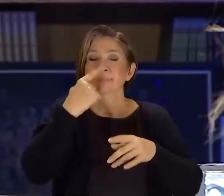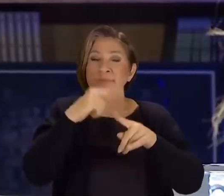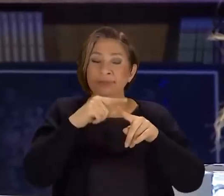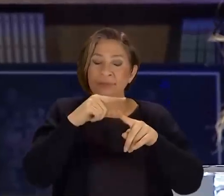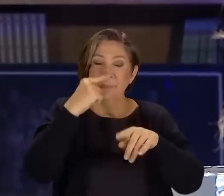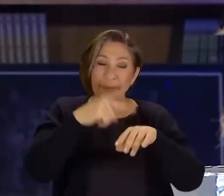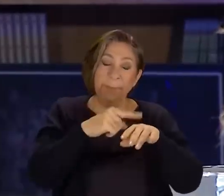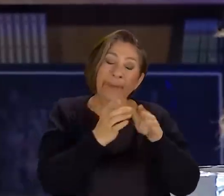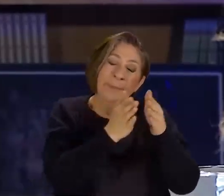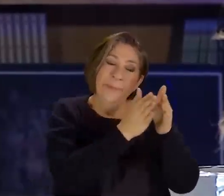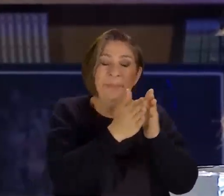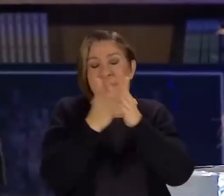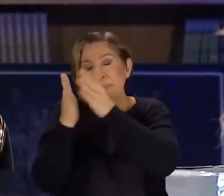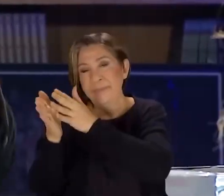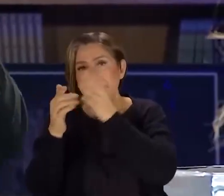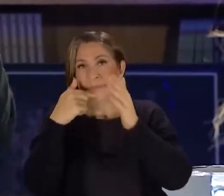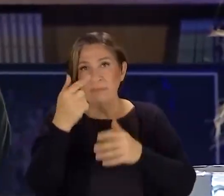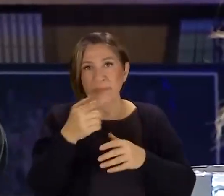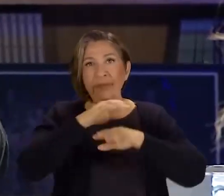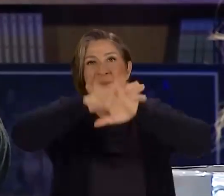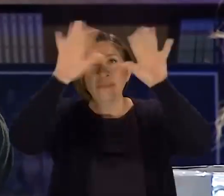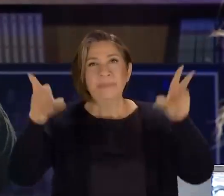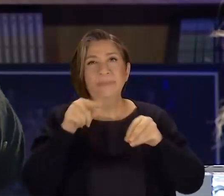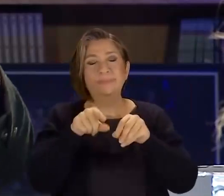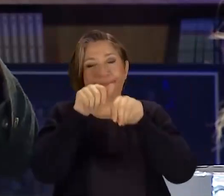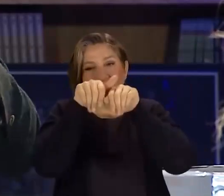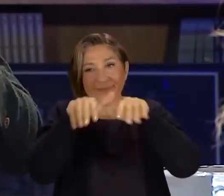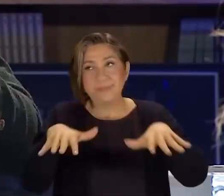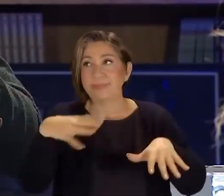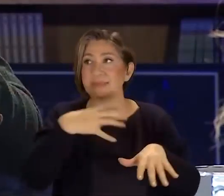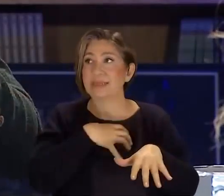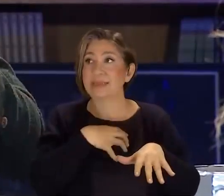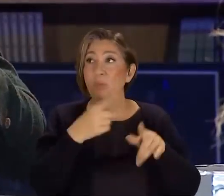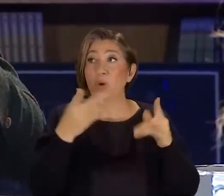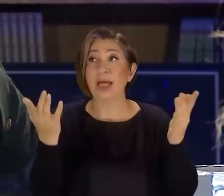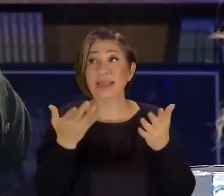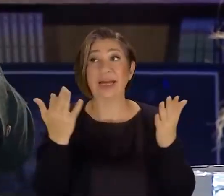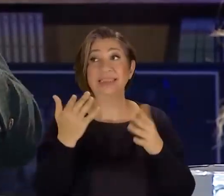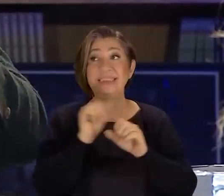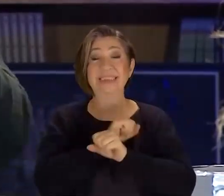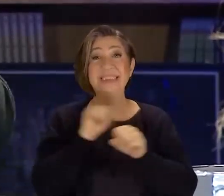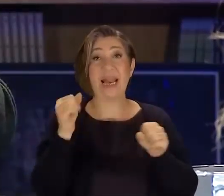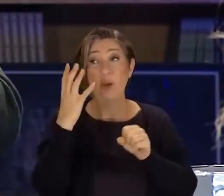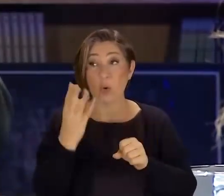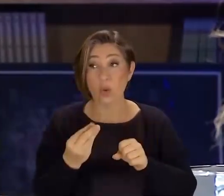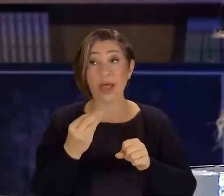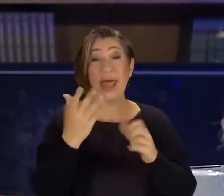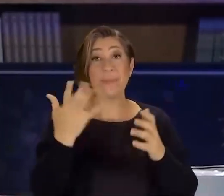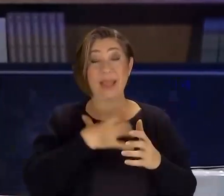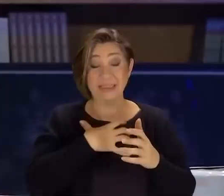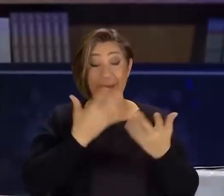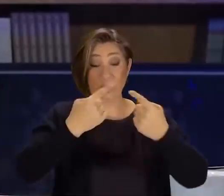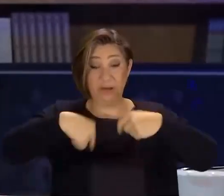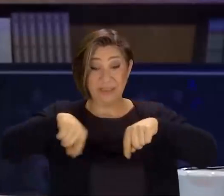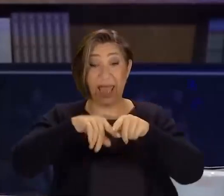inançlardan başka bir yönden ele alalım. Bütün bu sistemin kendisine bu kadar zararlı, hem kendisine hem